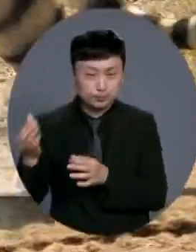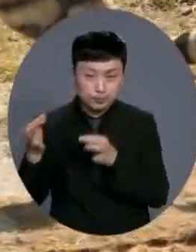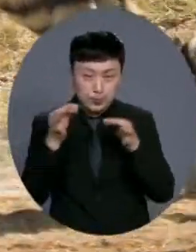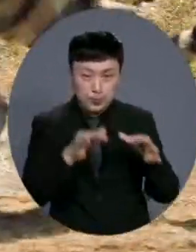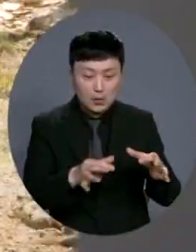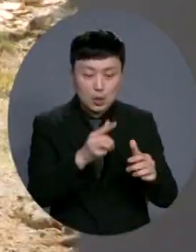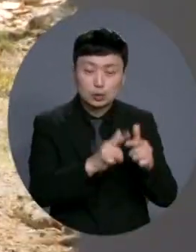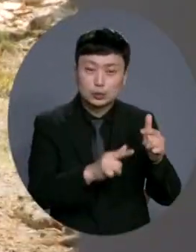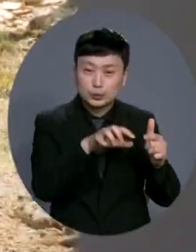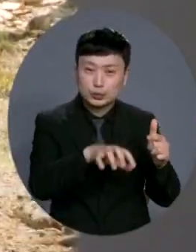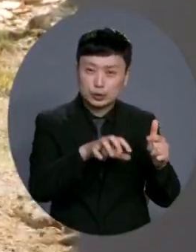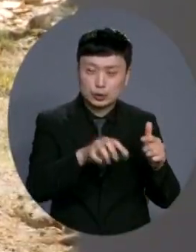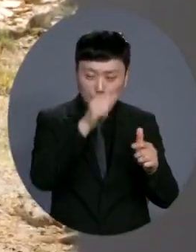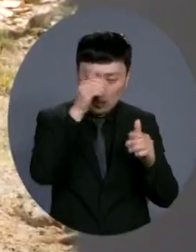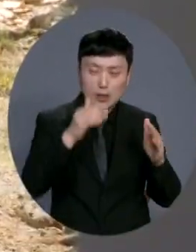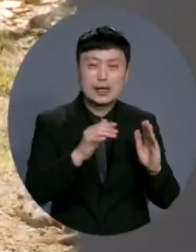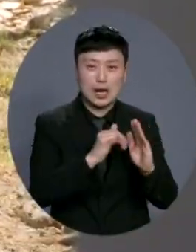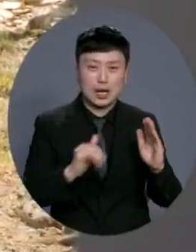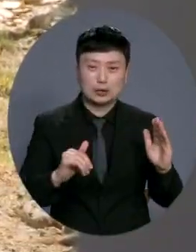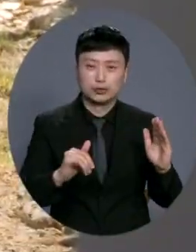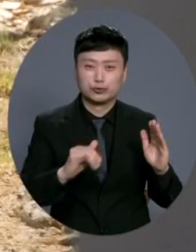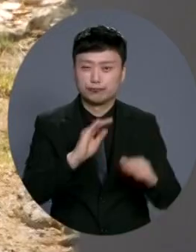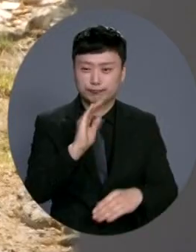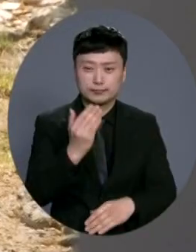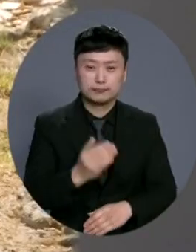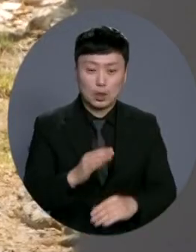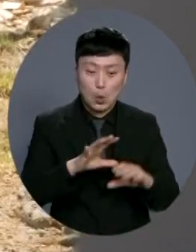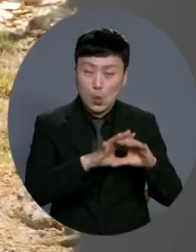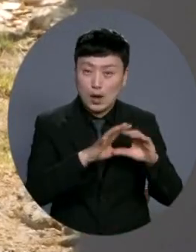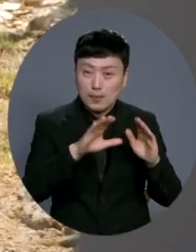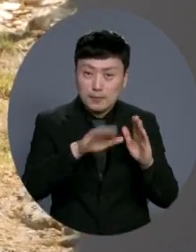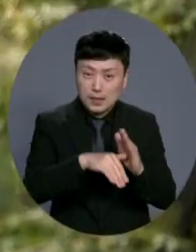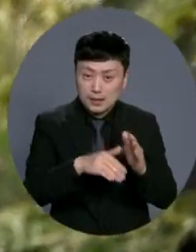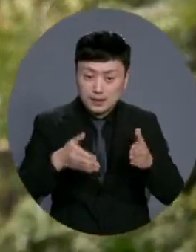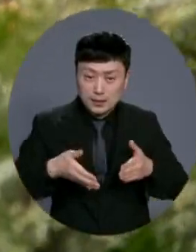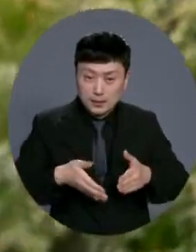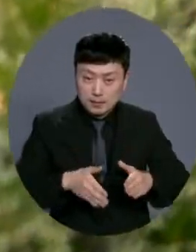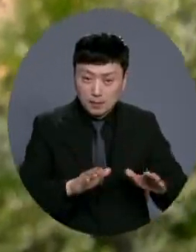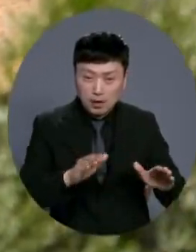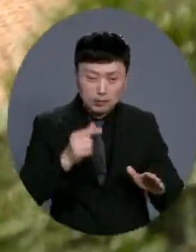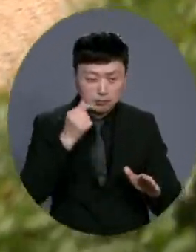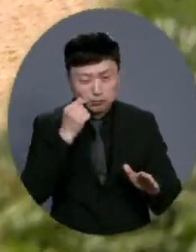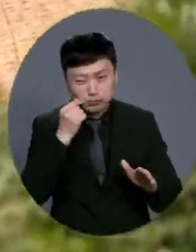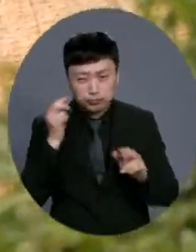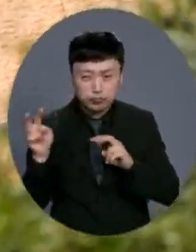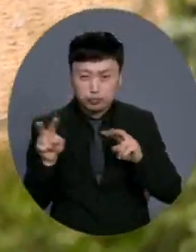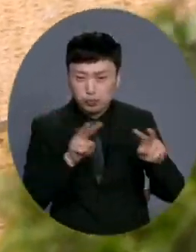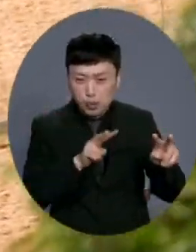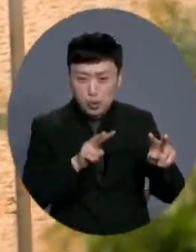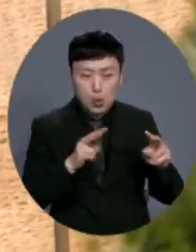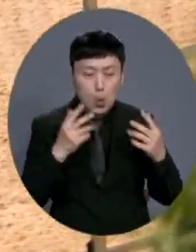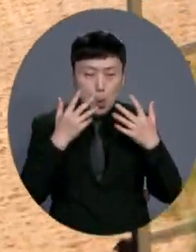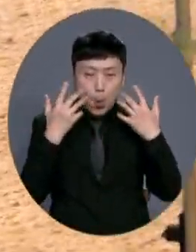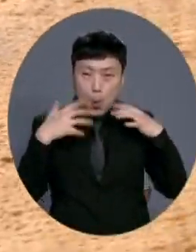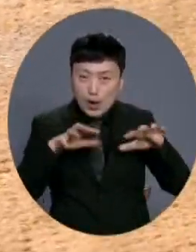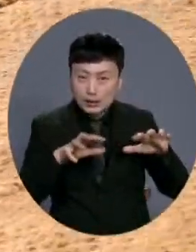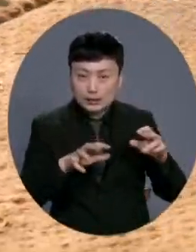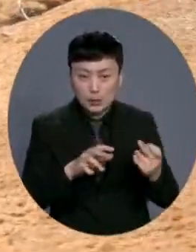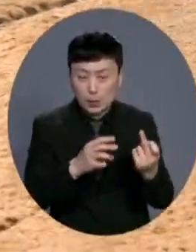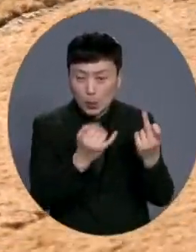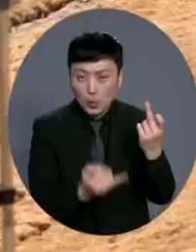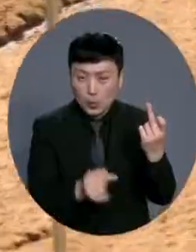수목원의 평생 가족이 됐습니다 코로나시기 태어날 때부터 주목을 받았던 범국 남매는 외진